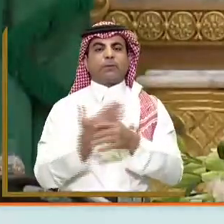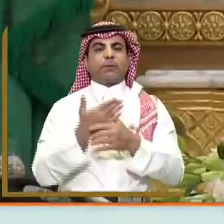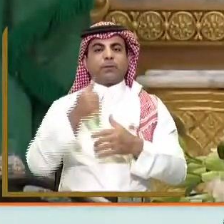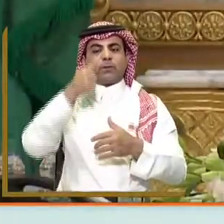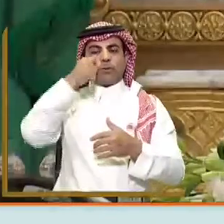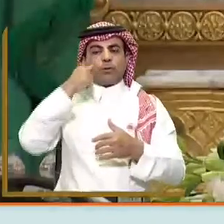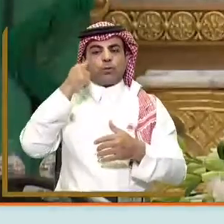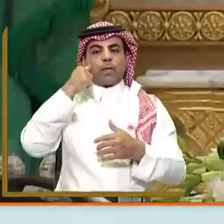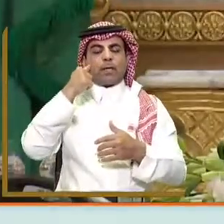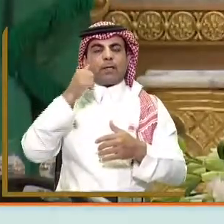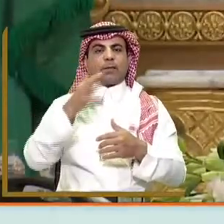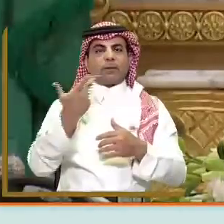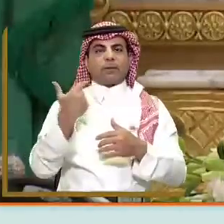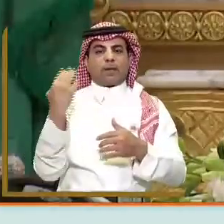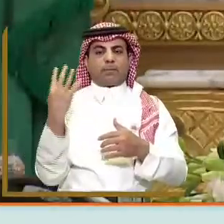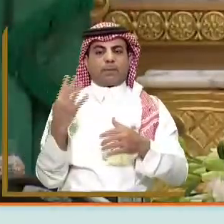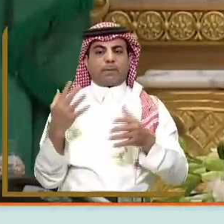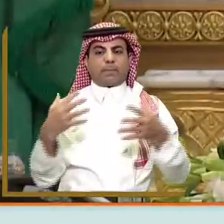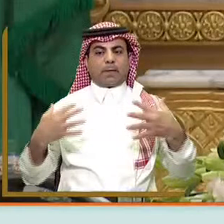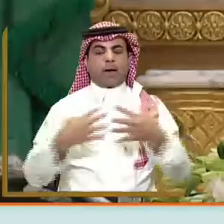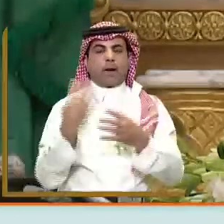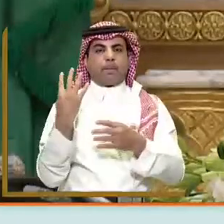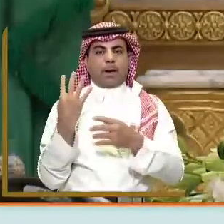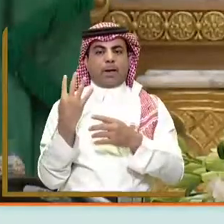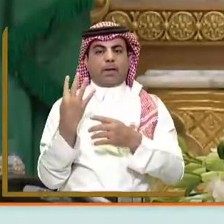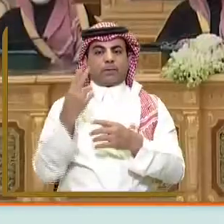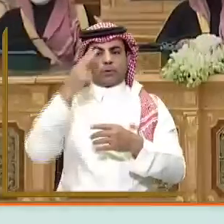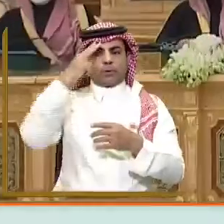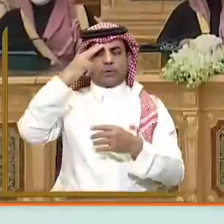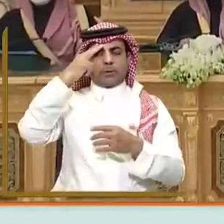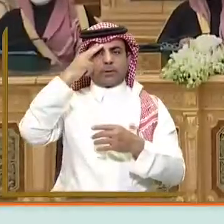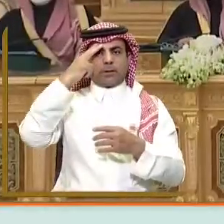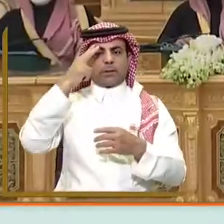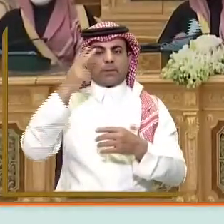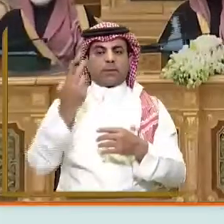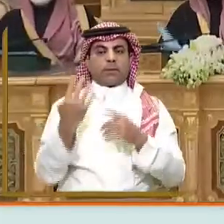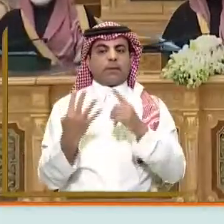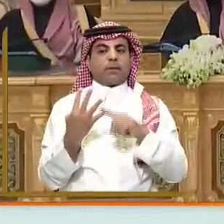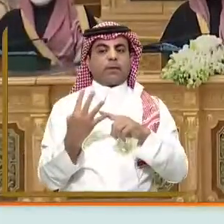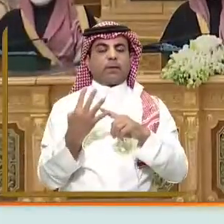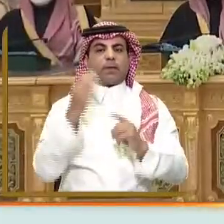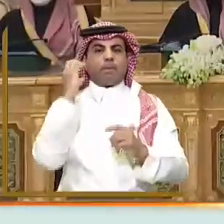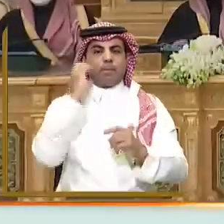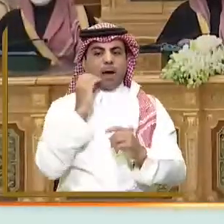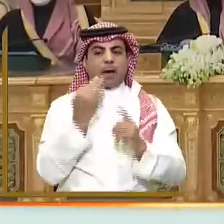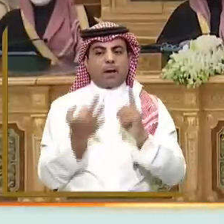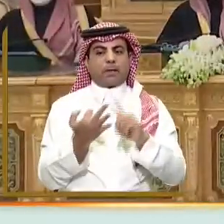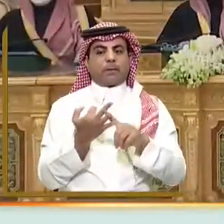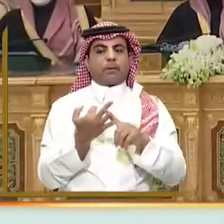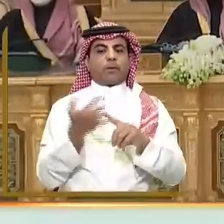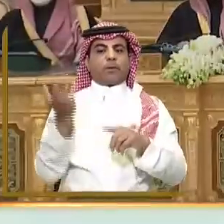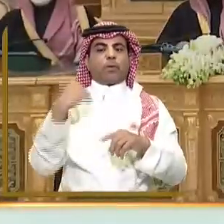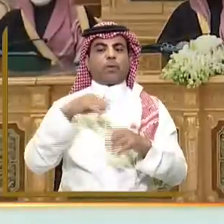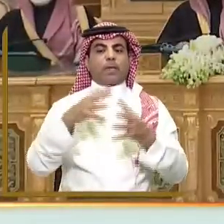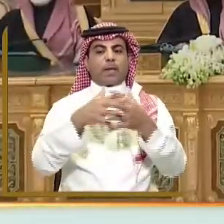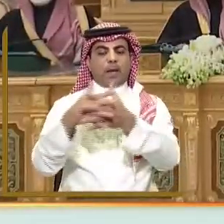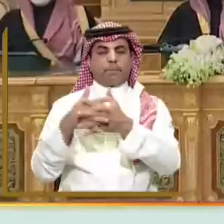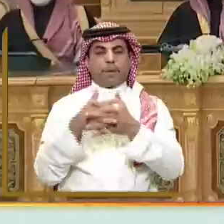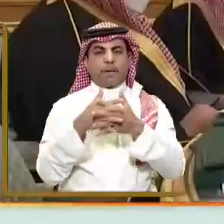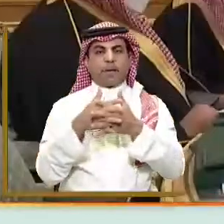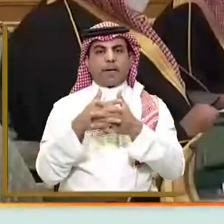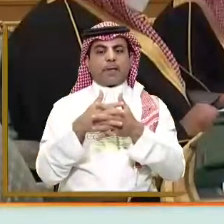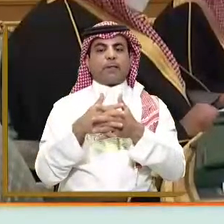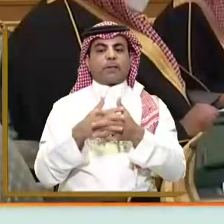اجتماعا ممثلي دول أصدقاء السودان والمجموعة الرباعية المكونة من المملكة العربية